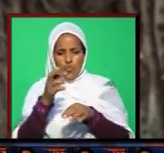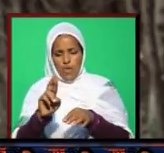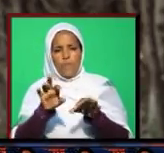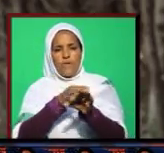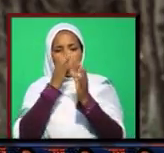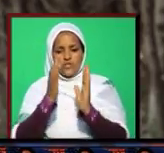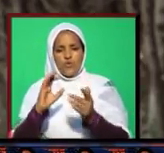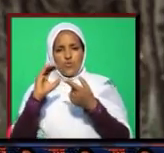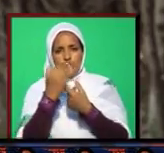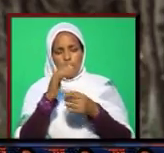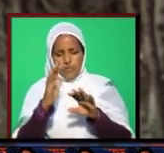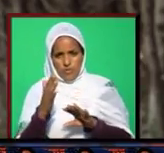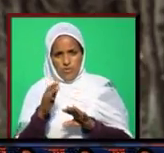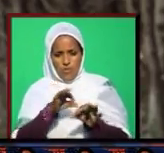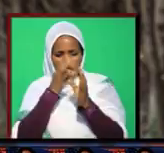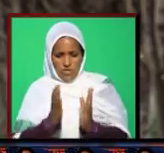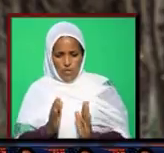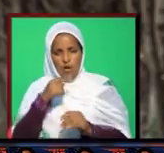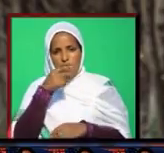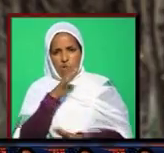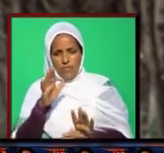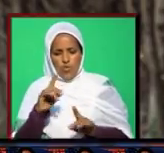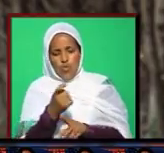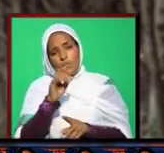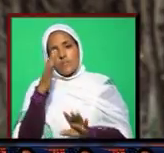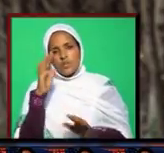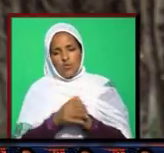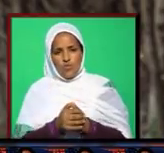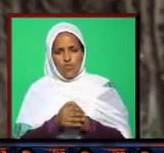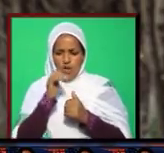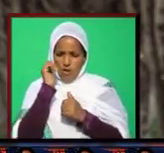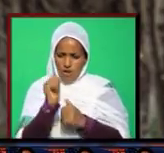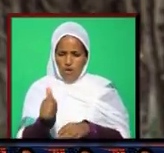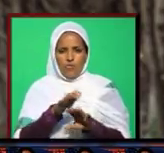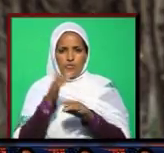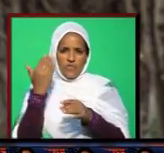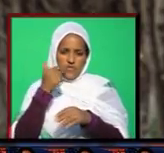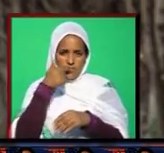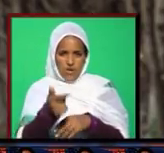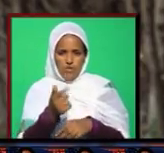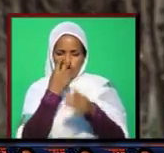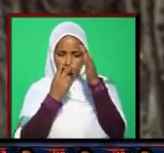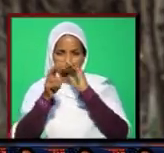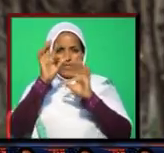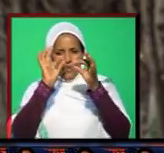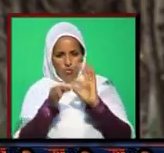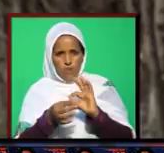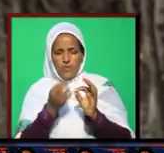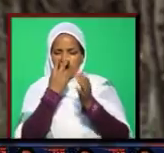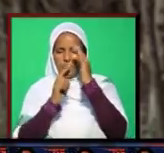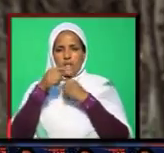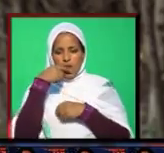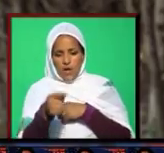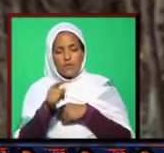ወይም መንፈሳዊ የሆነ ቢመስለው፣ መንፈሳዊ አላለም የሆነ ቢመስለው ለራሱ ነው። አሁን ቅድም ስንላቸው እንደነበረ ነቢይ ተርጓሚ፣